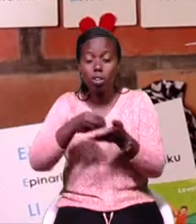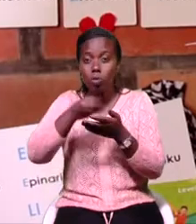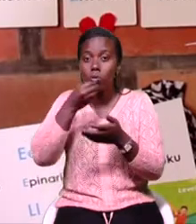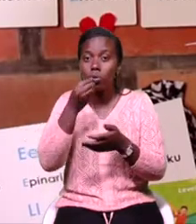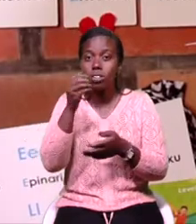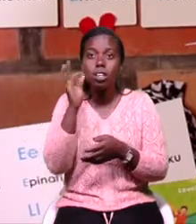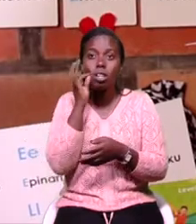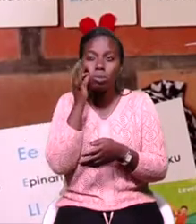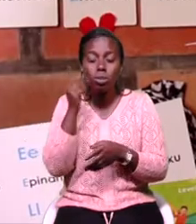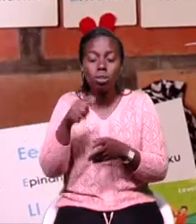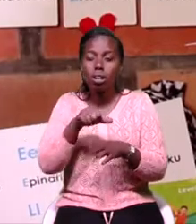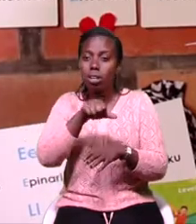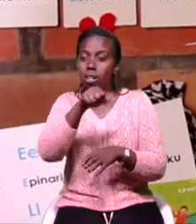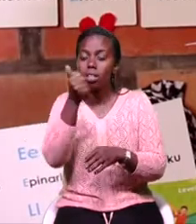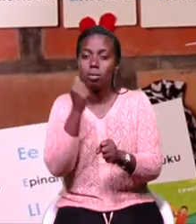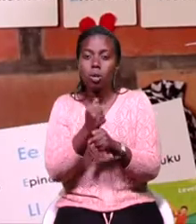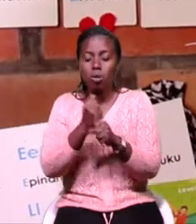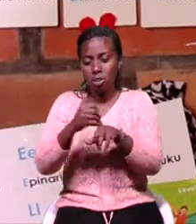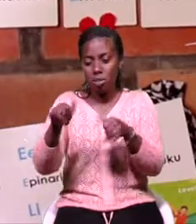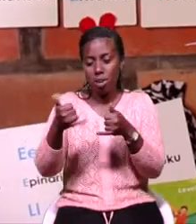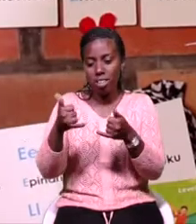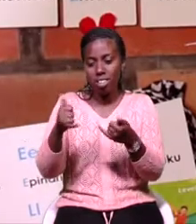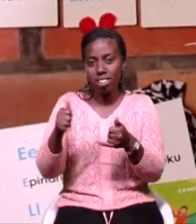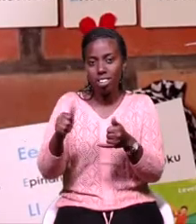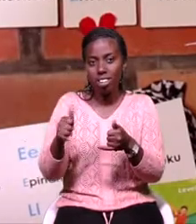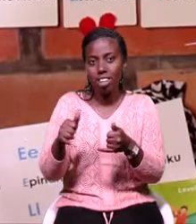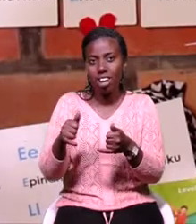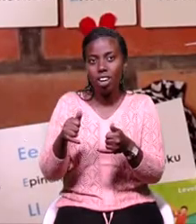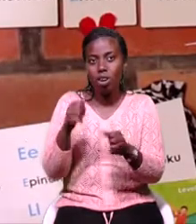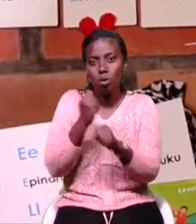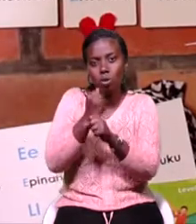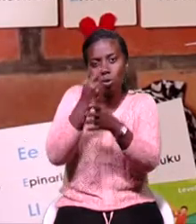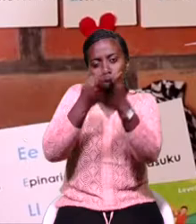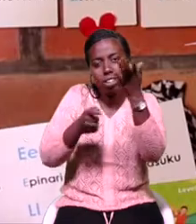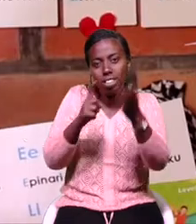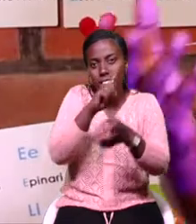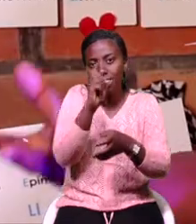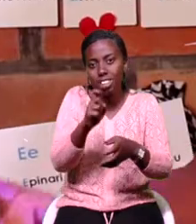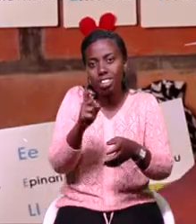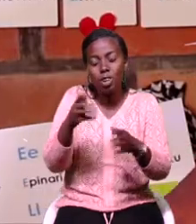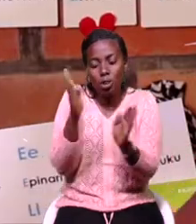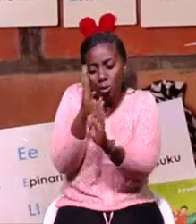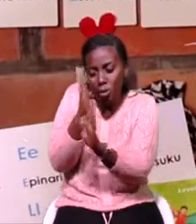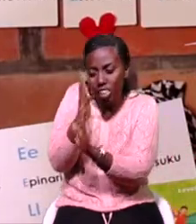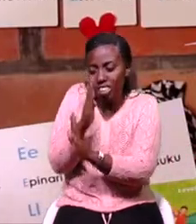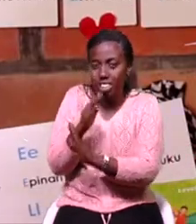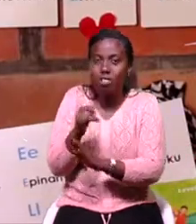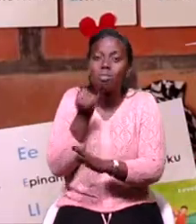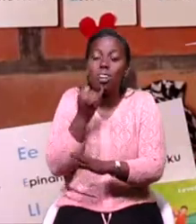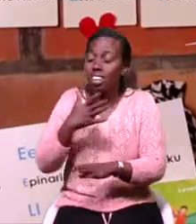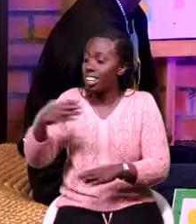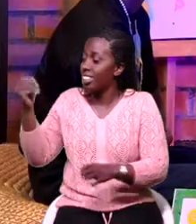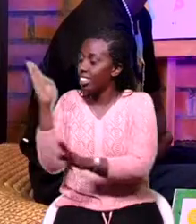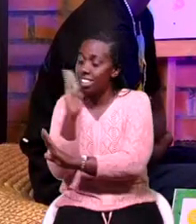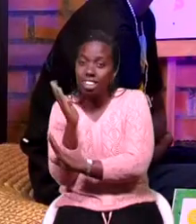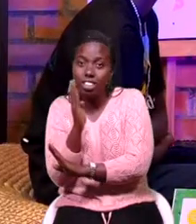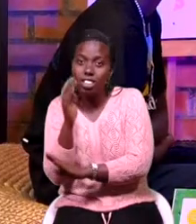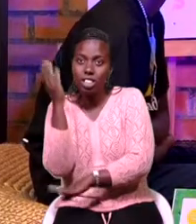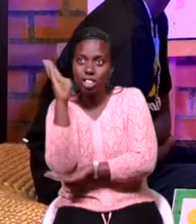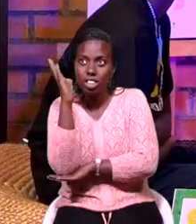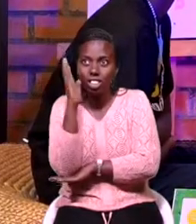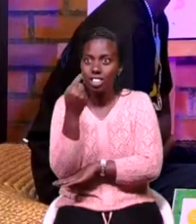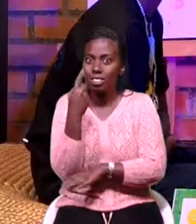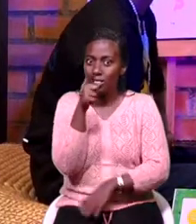kindi bakoraga bakinaga umukino wo kugira gute kwihishanya. Umwana akagenda kihisha igiti